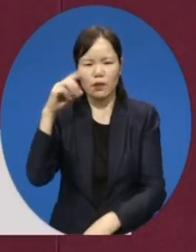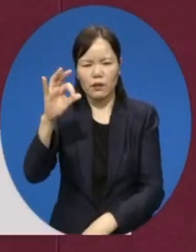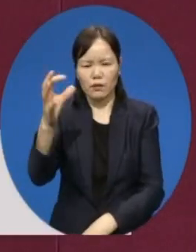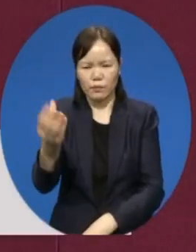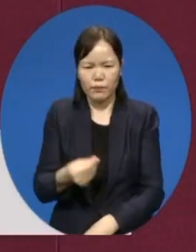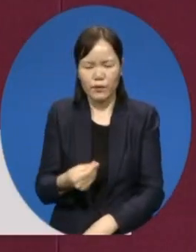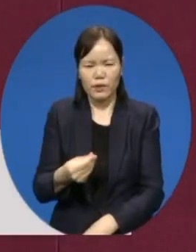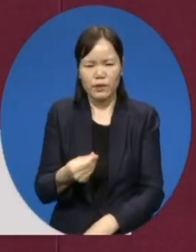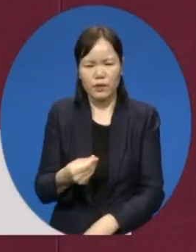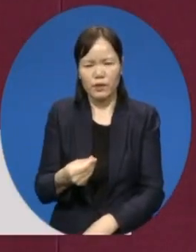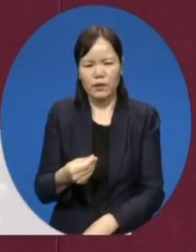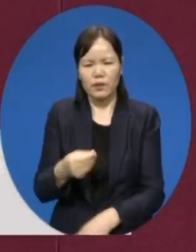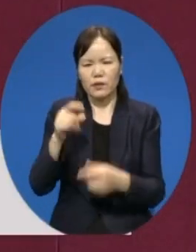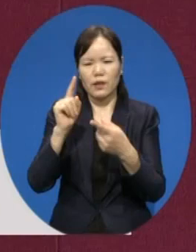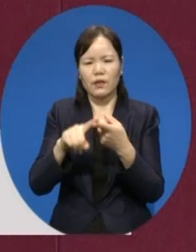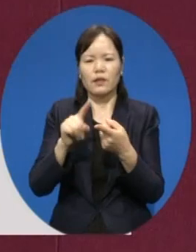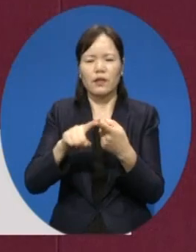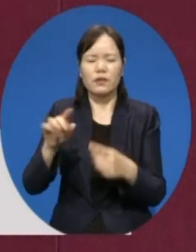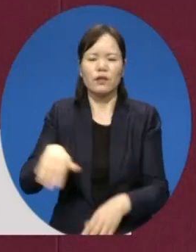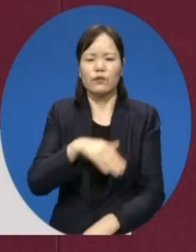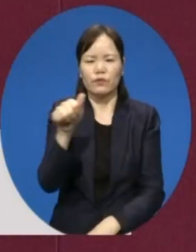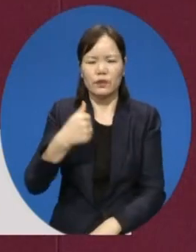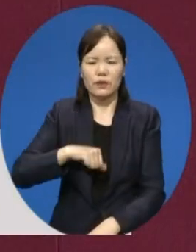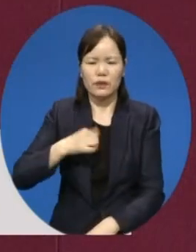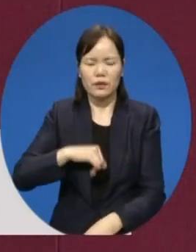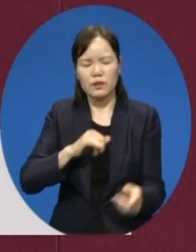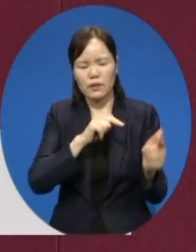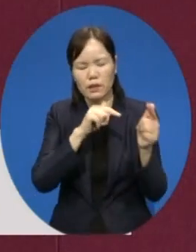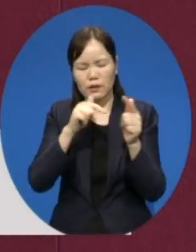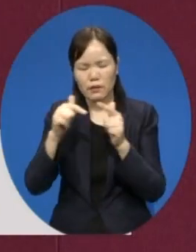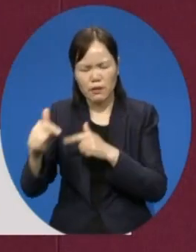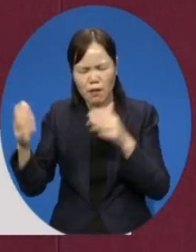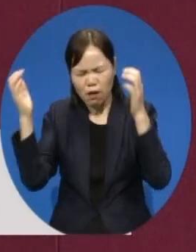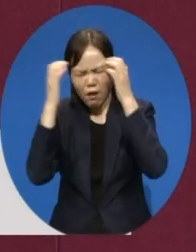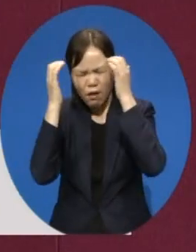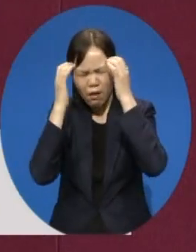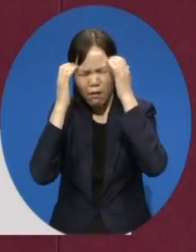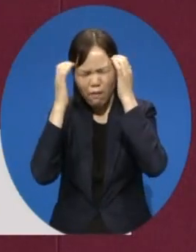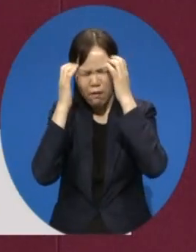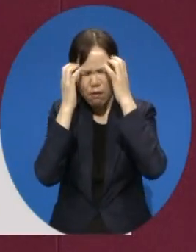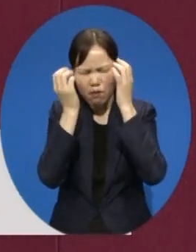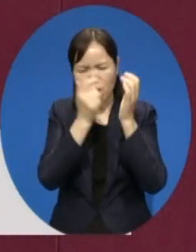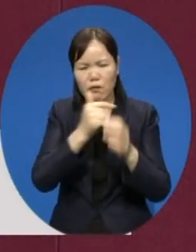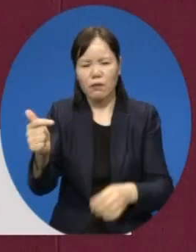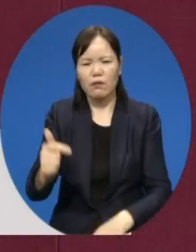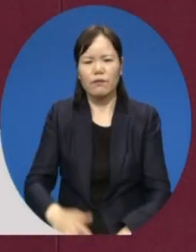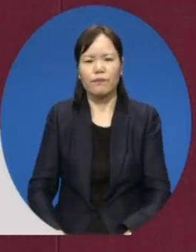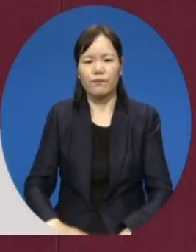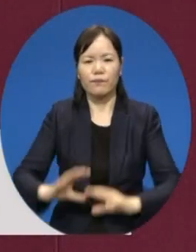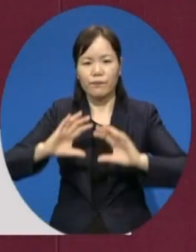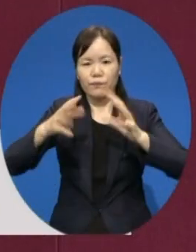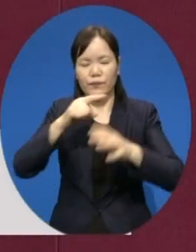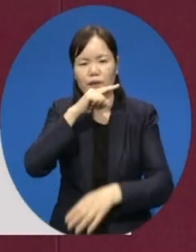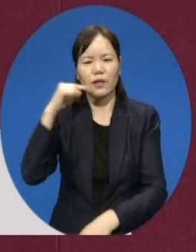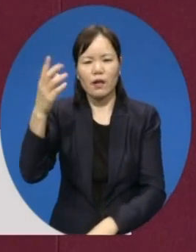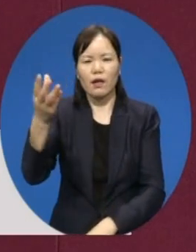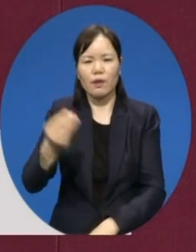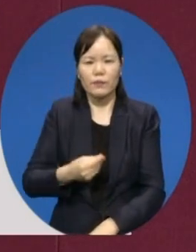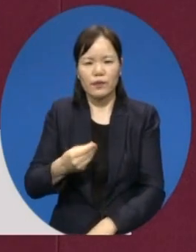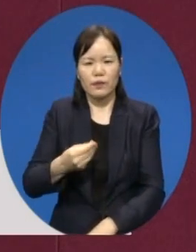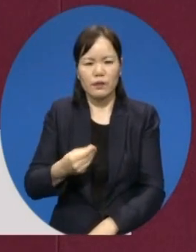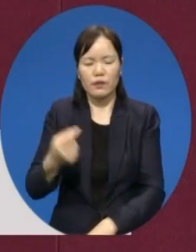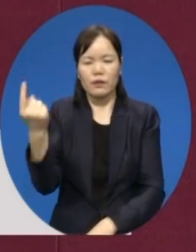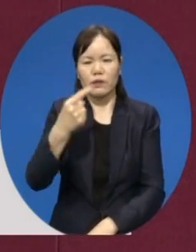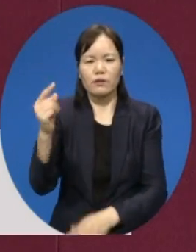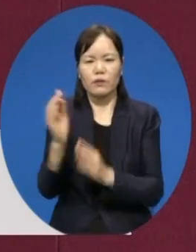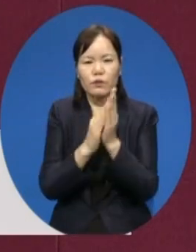콤보 세트에 우리 자식들이 피멍이 들고 있습니다. 국가 채무 천조 넘지